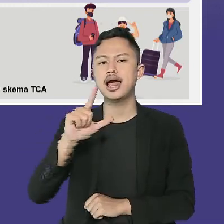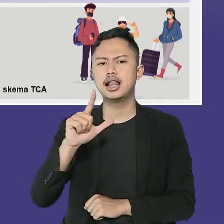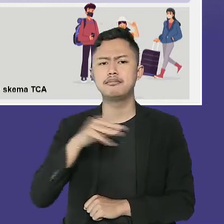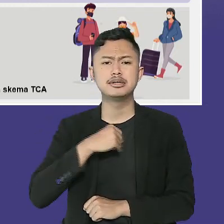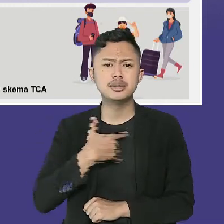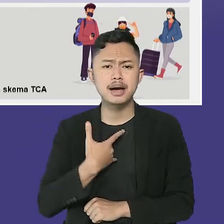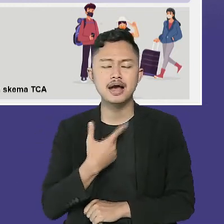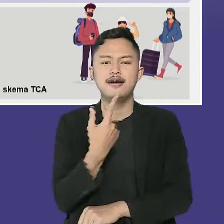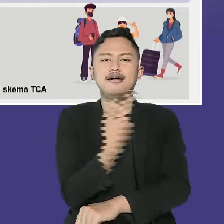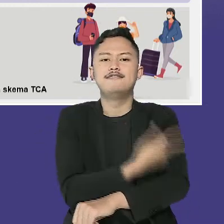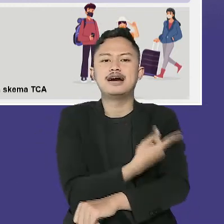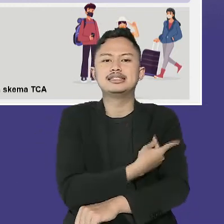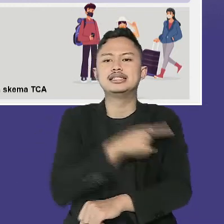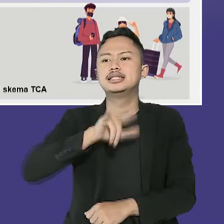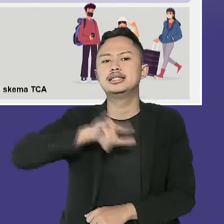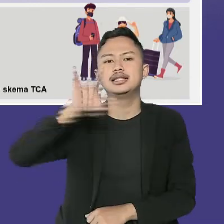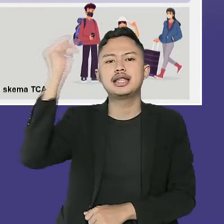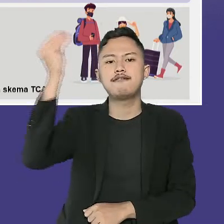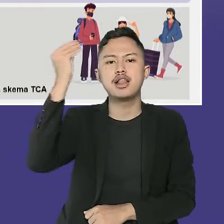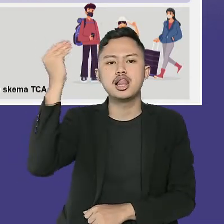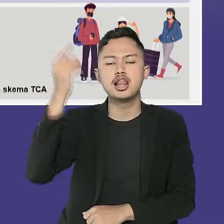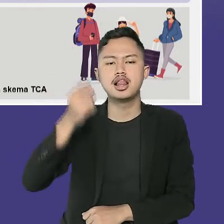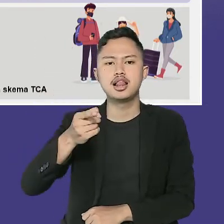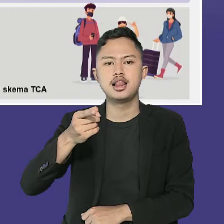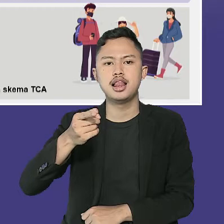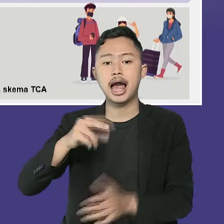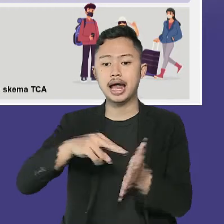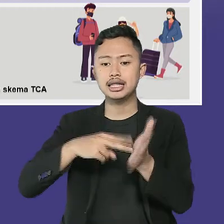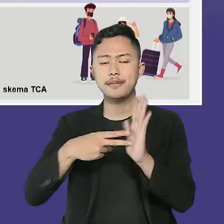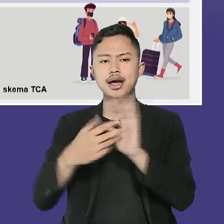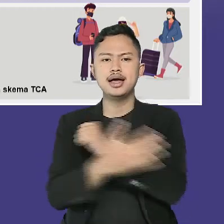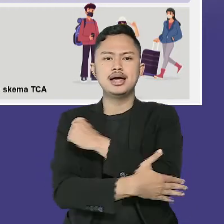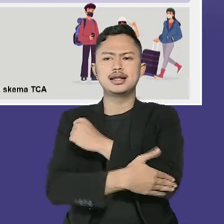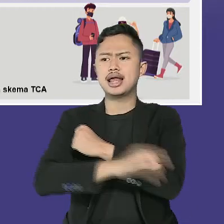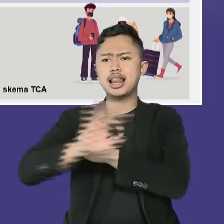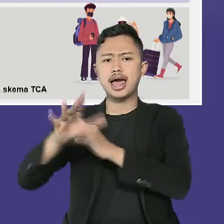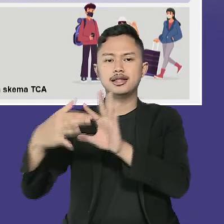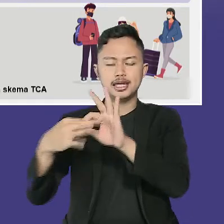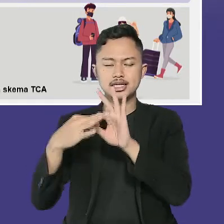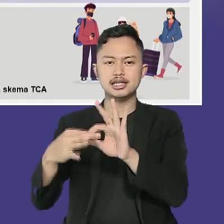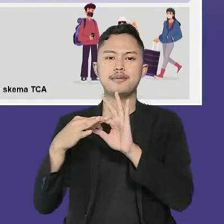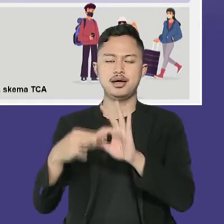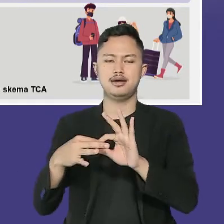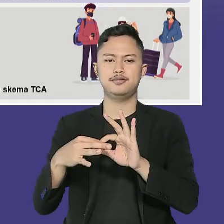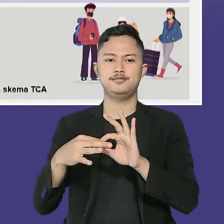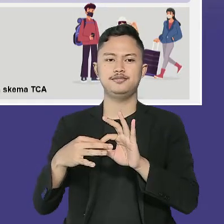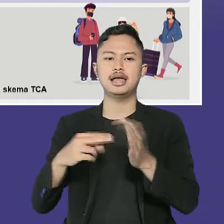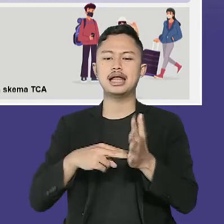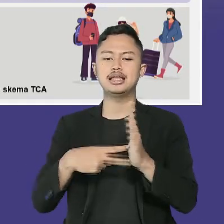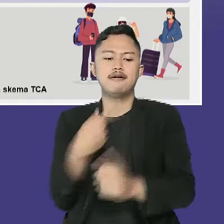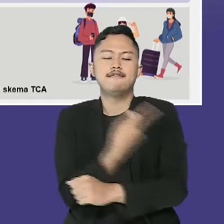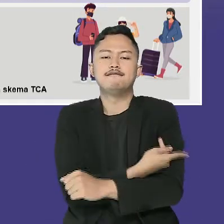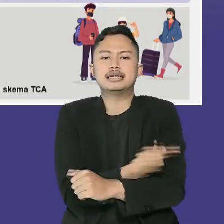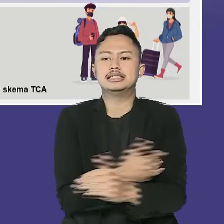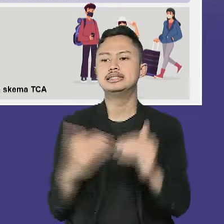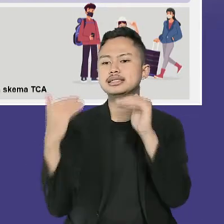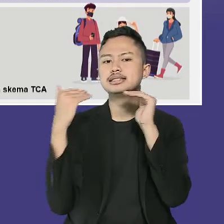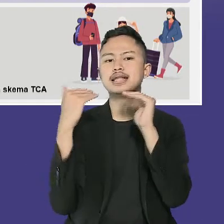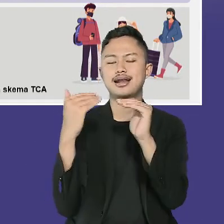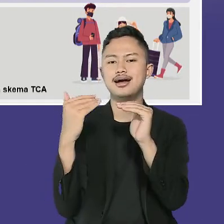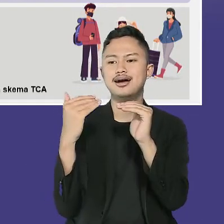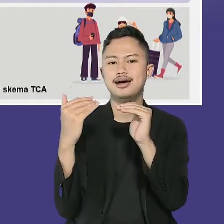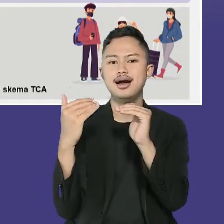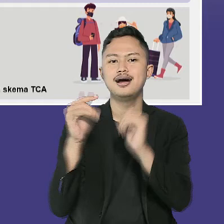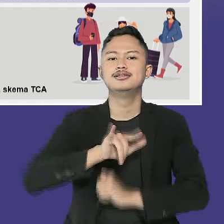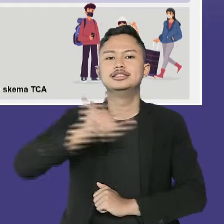menutup kemungkinan adanya kerjasama yang dibangun dengan negara lainnya dengan tetap mempertimbangkan berbagai hal seperti